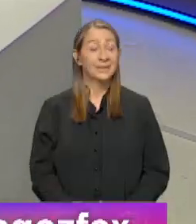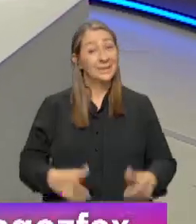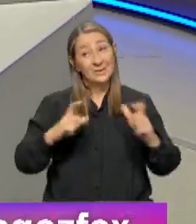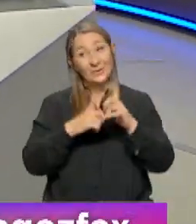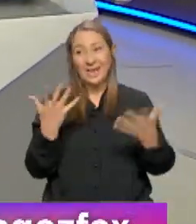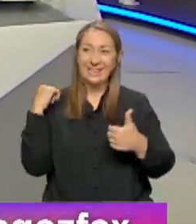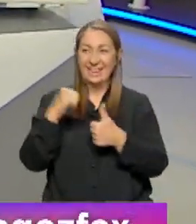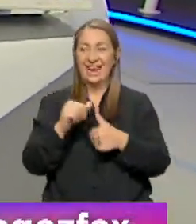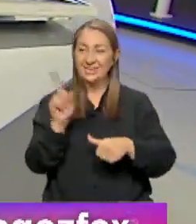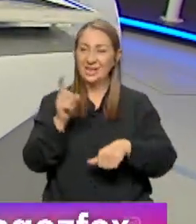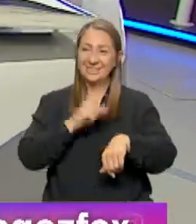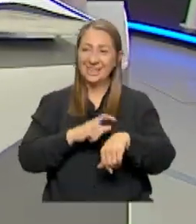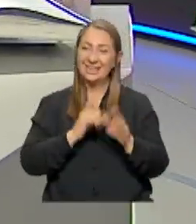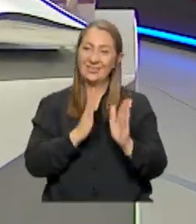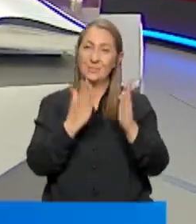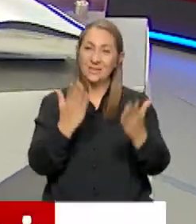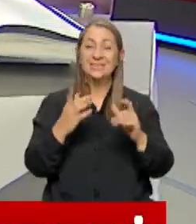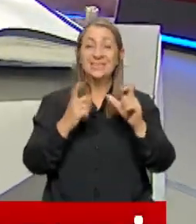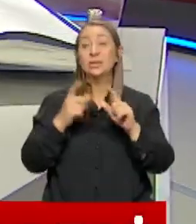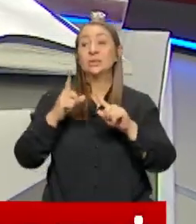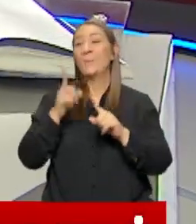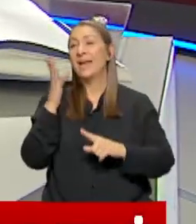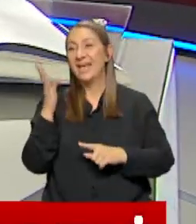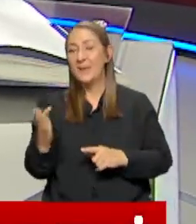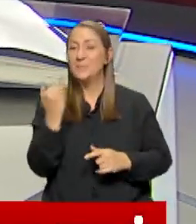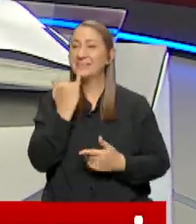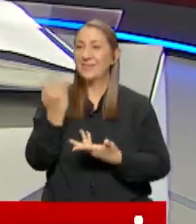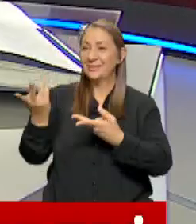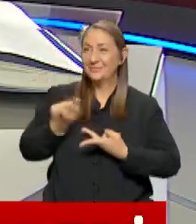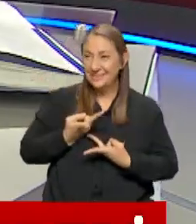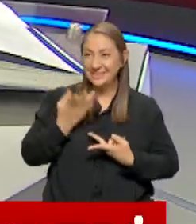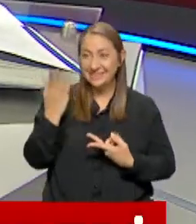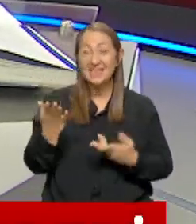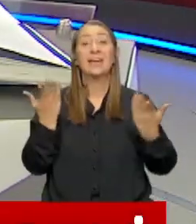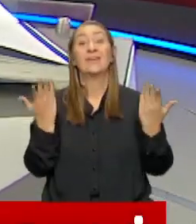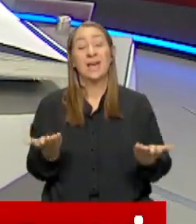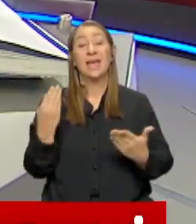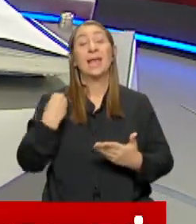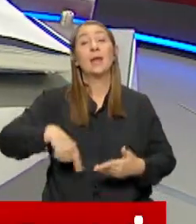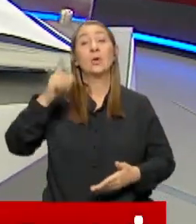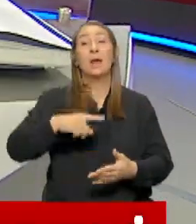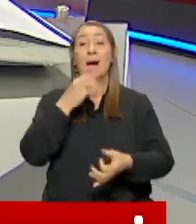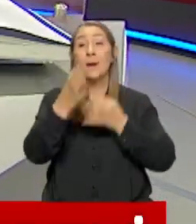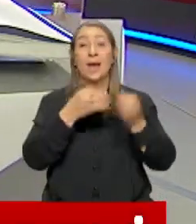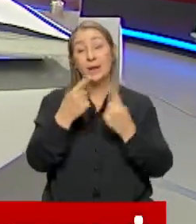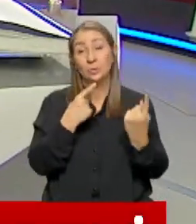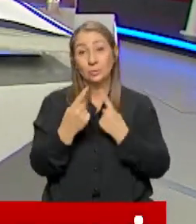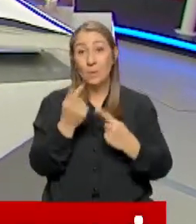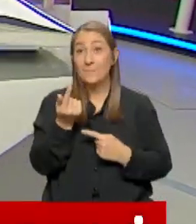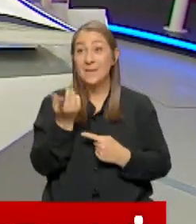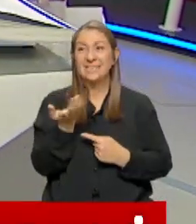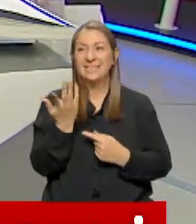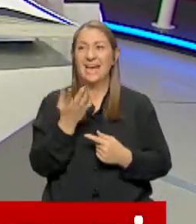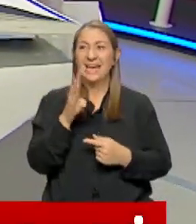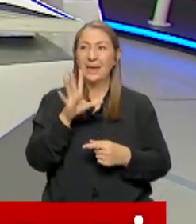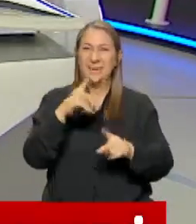Günaydın bir kez daha çalar saatte devam ediyoruz Selçuk Tepeli misafirimiz konuğumuz ve yeni günün haberlerini konuşuyoruz biraz da